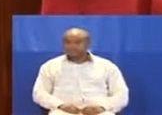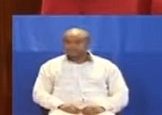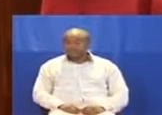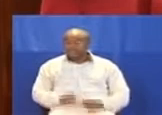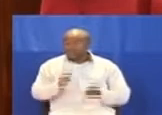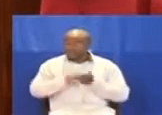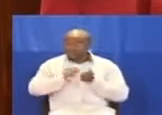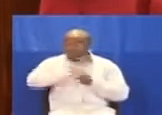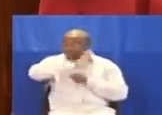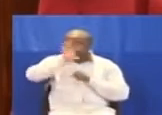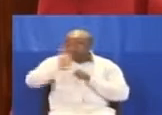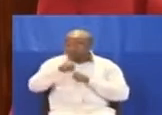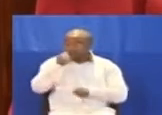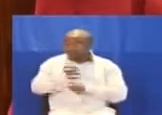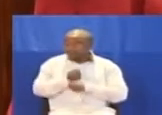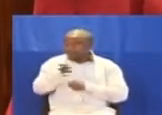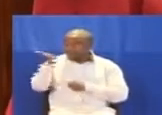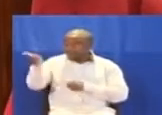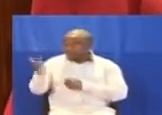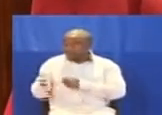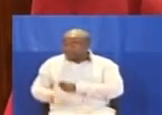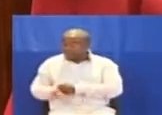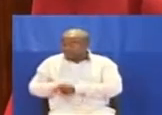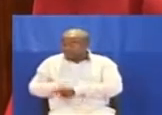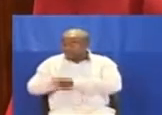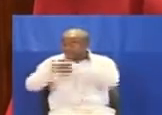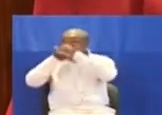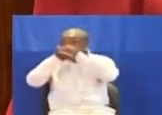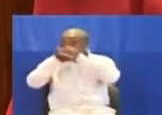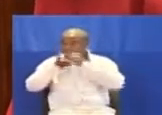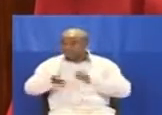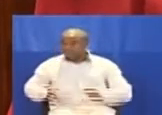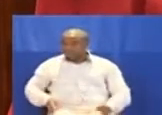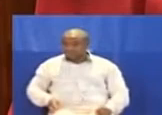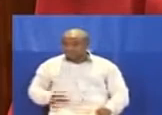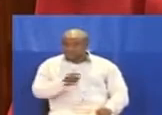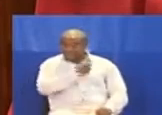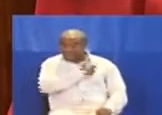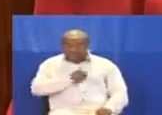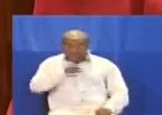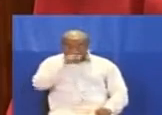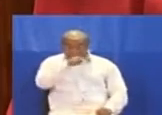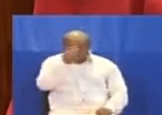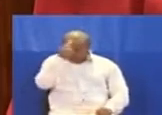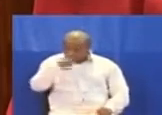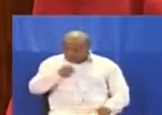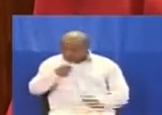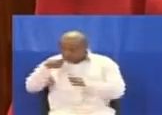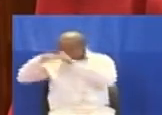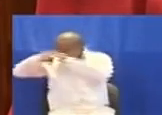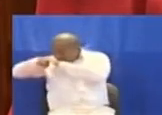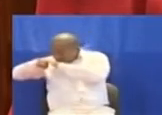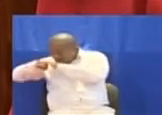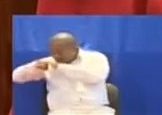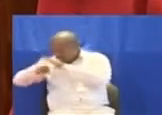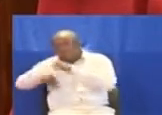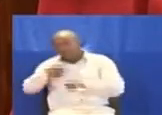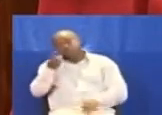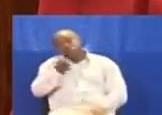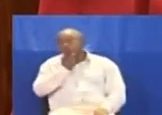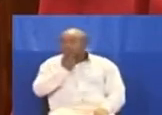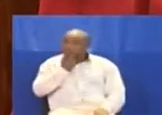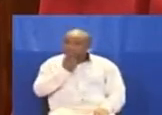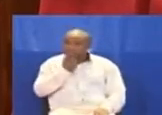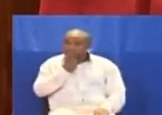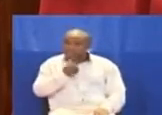uliyoyafanya kumsaidia yani ulijificha. Sasa nikasema jana